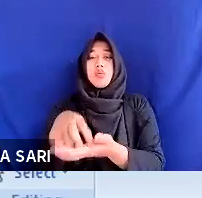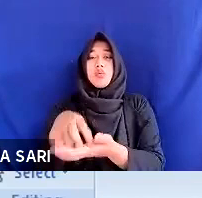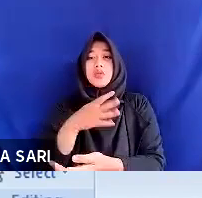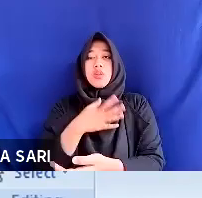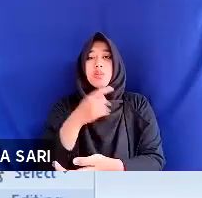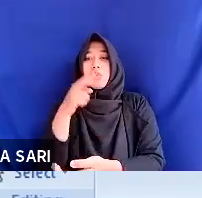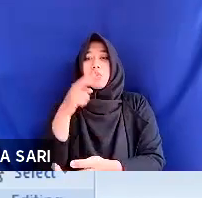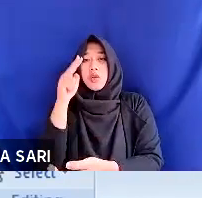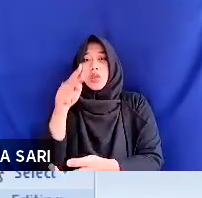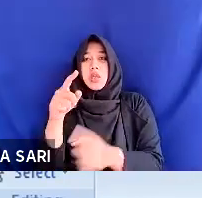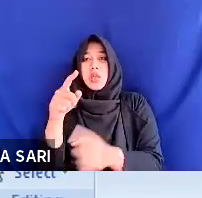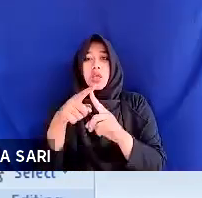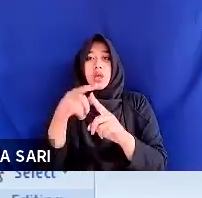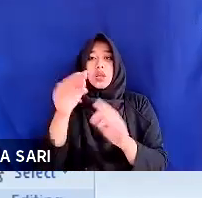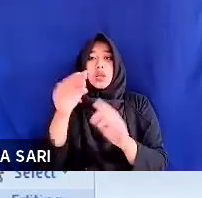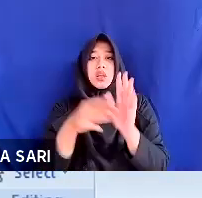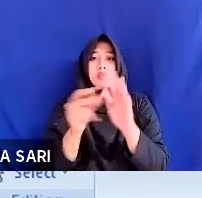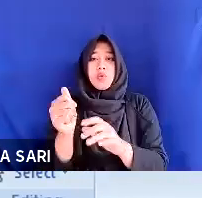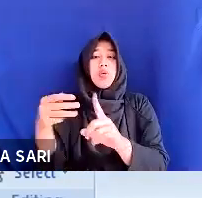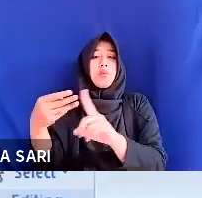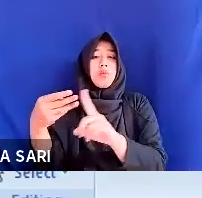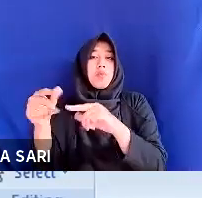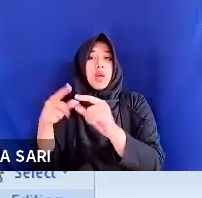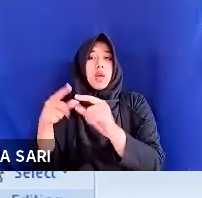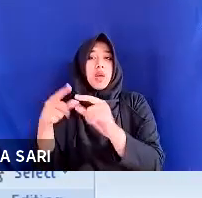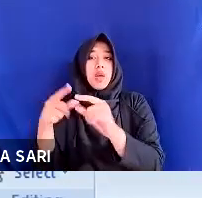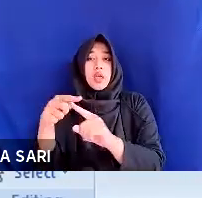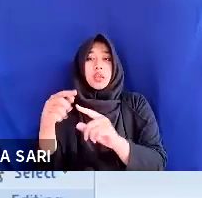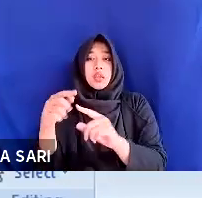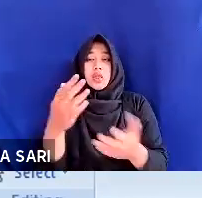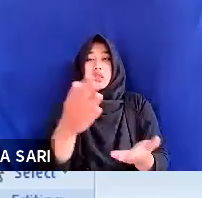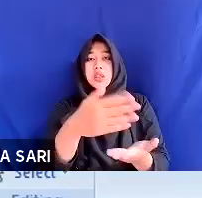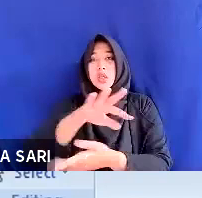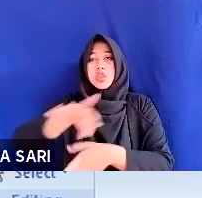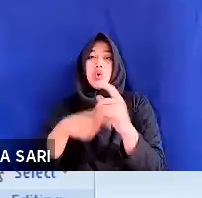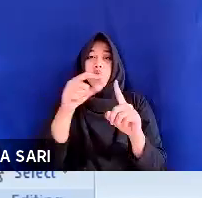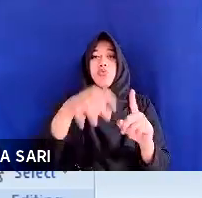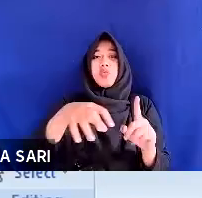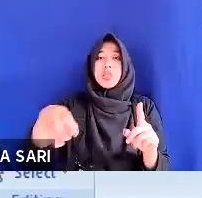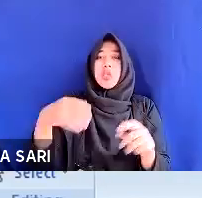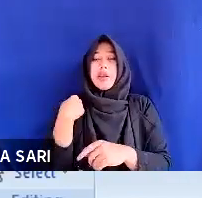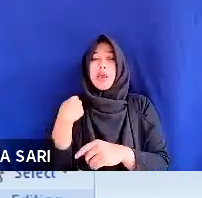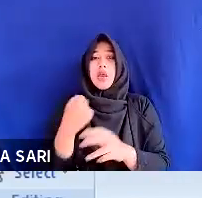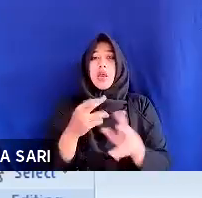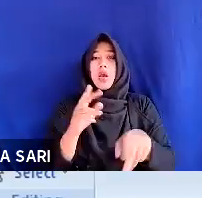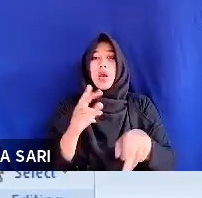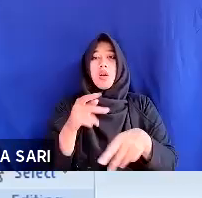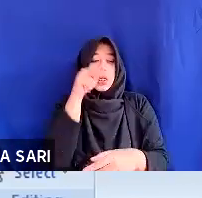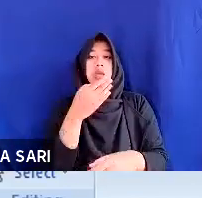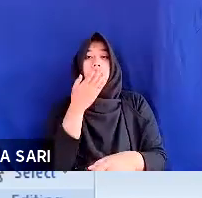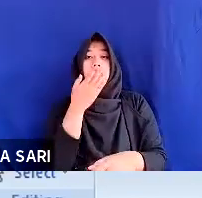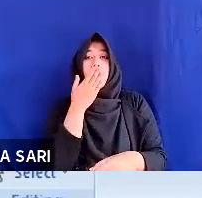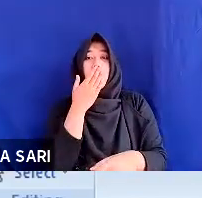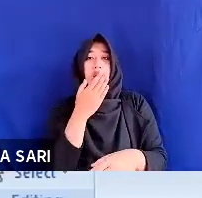provinsi ada. Saya coba melihat dari Papua misalnya, lumbung pangan itu sekian. Dan apa yang terjadi? Lumbung pangan di Papua itu isinya itu